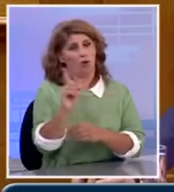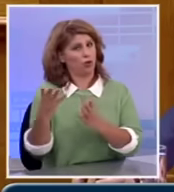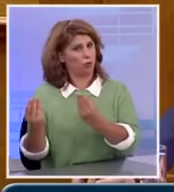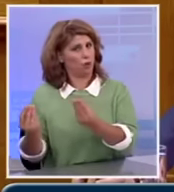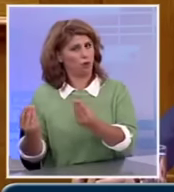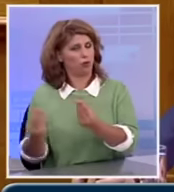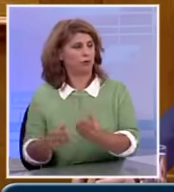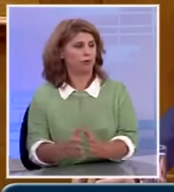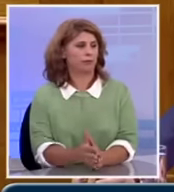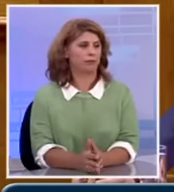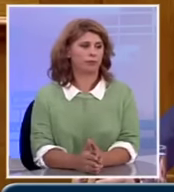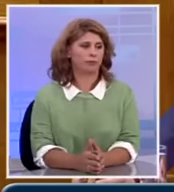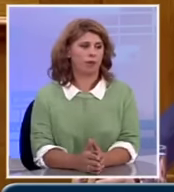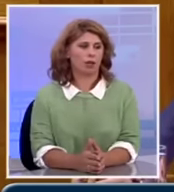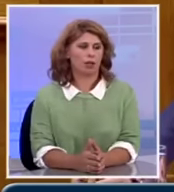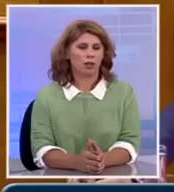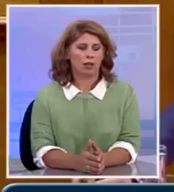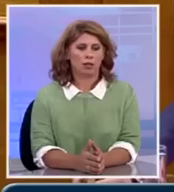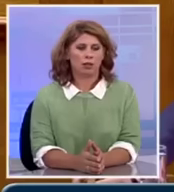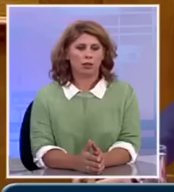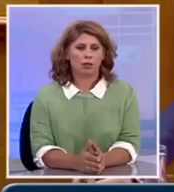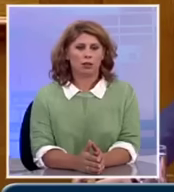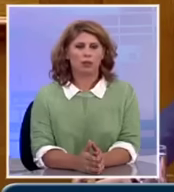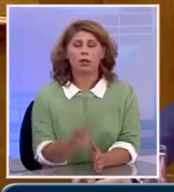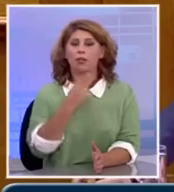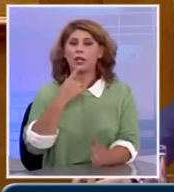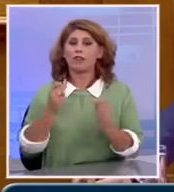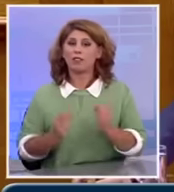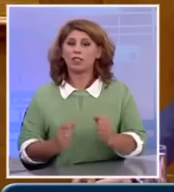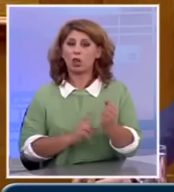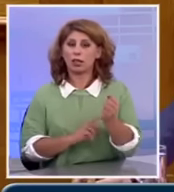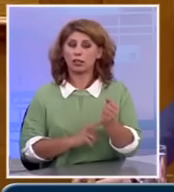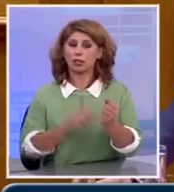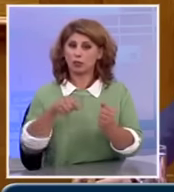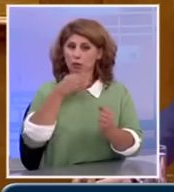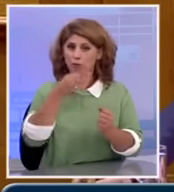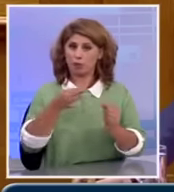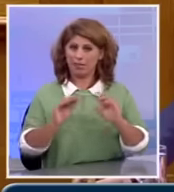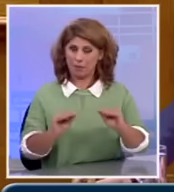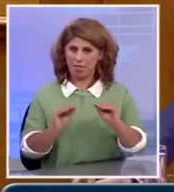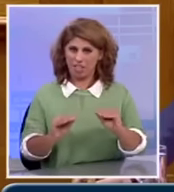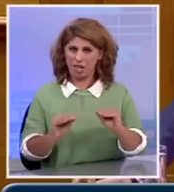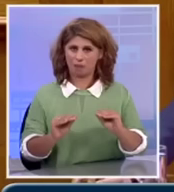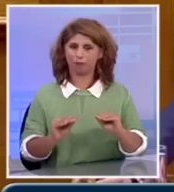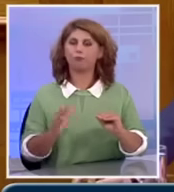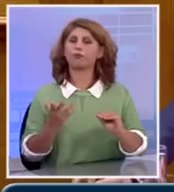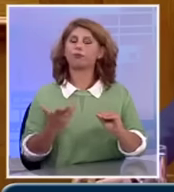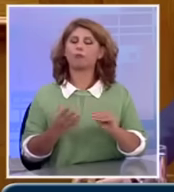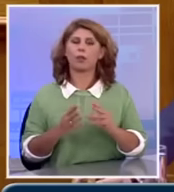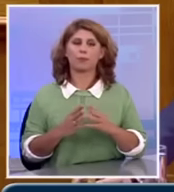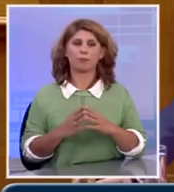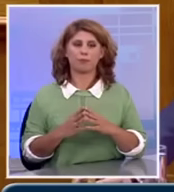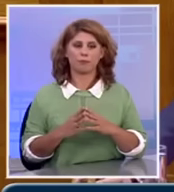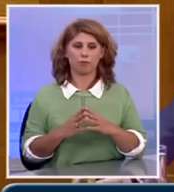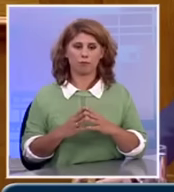μειοψηφίας και θα έλεγα ότι το βασικό χαρακτηριστικό της τοποθέτησής του για την παιδεία είναι